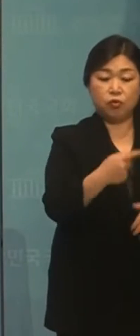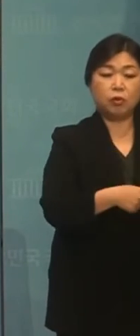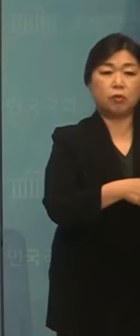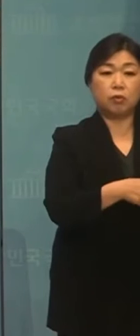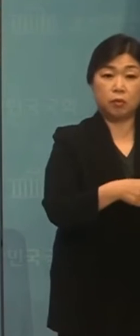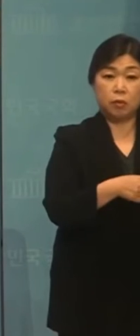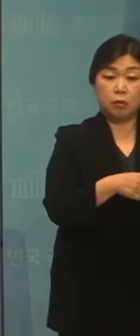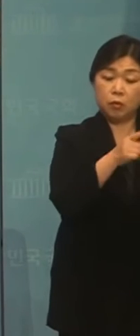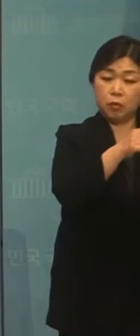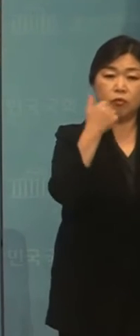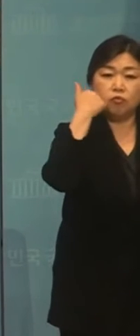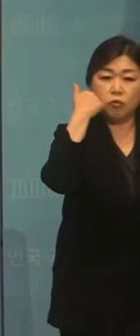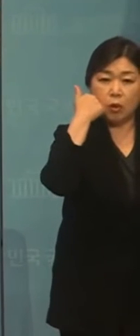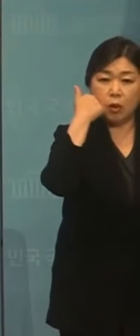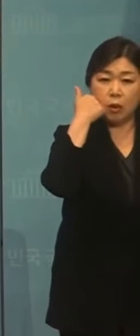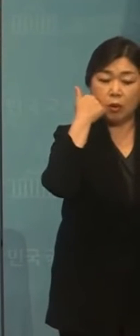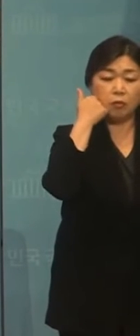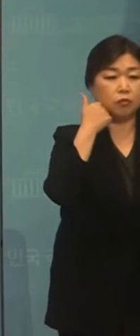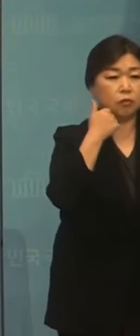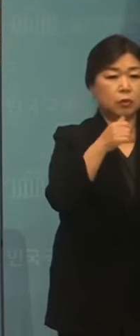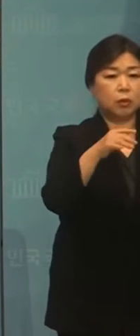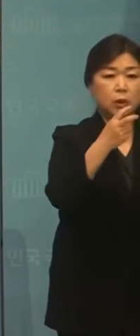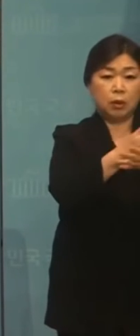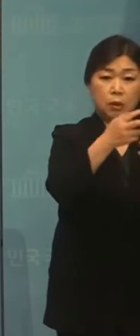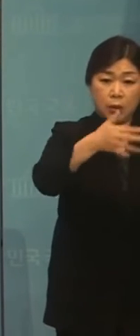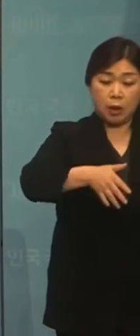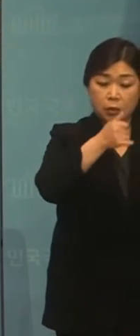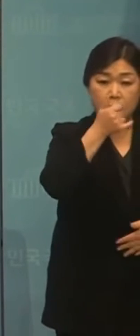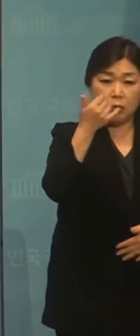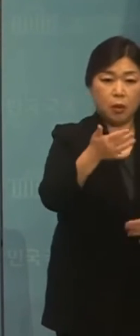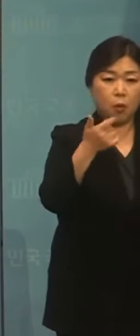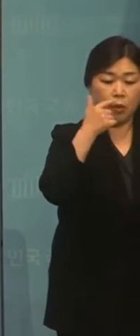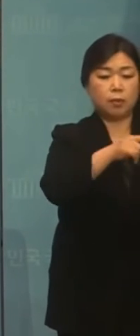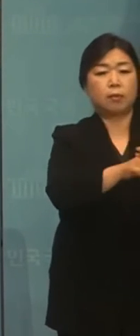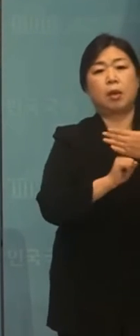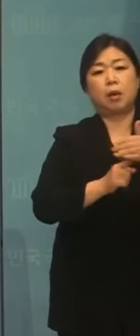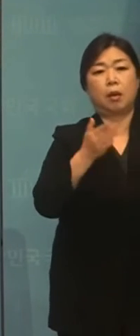법사위원장이 누구와 약속했는지 밝혀라.